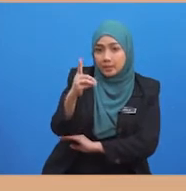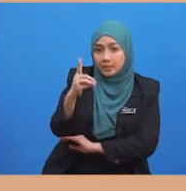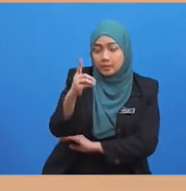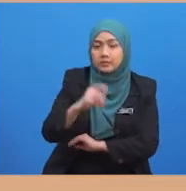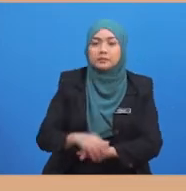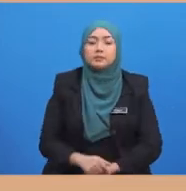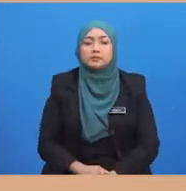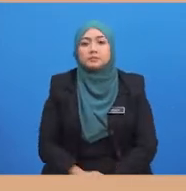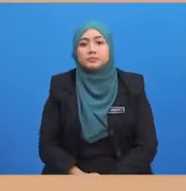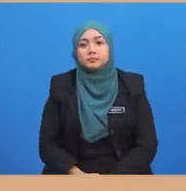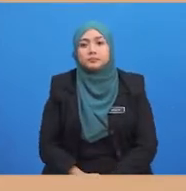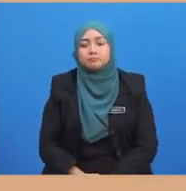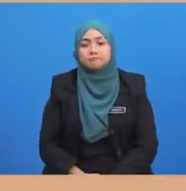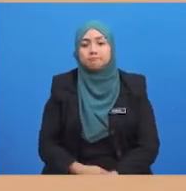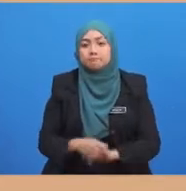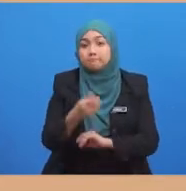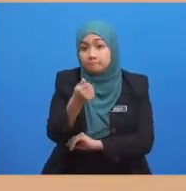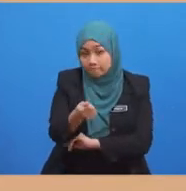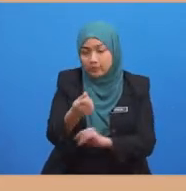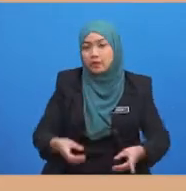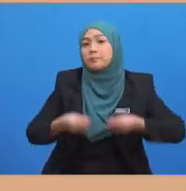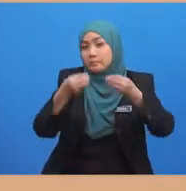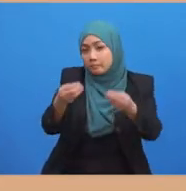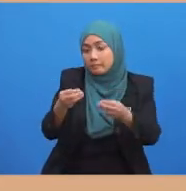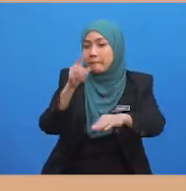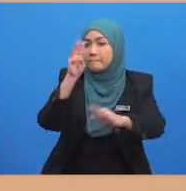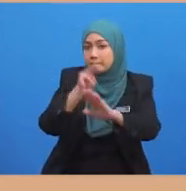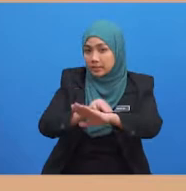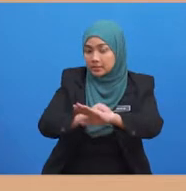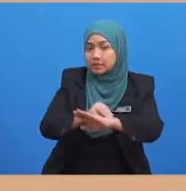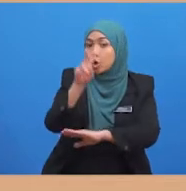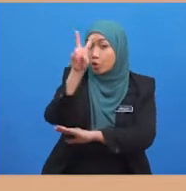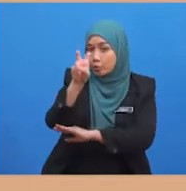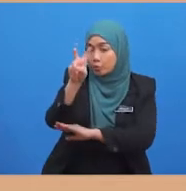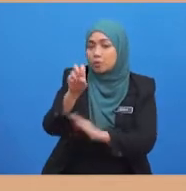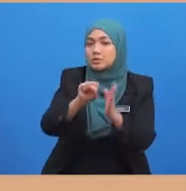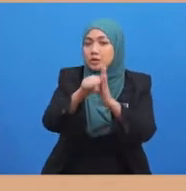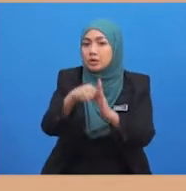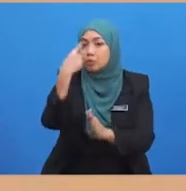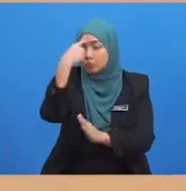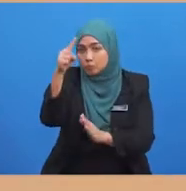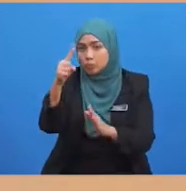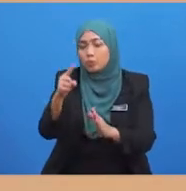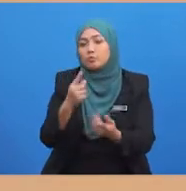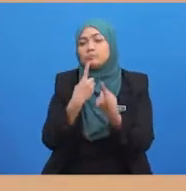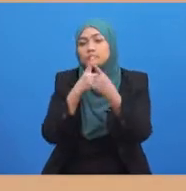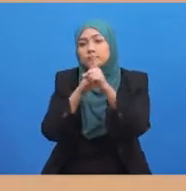polimeran. Anda diberi masa 20 saat dari sekarang.